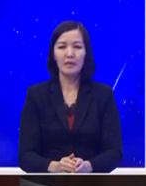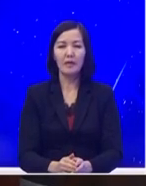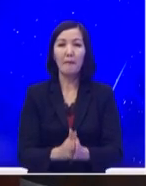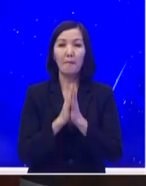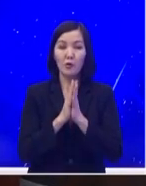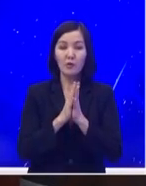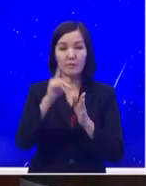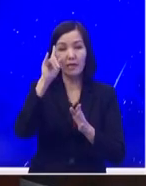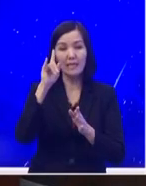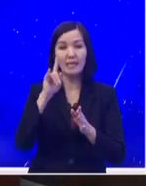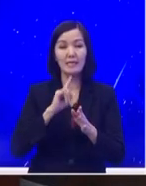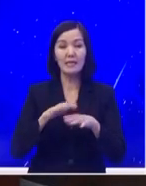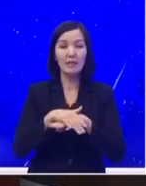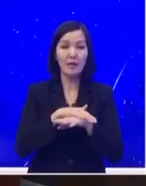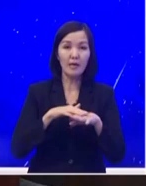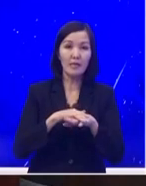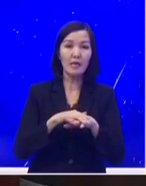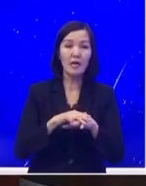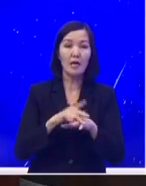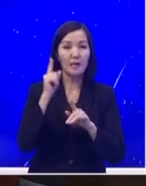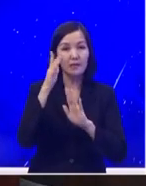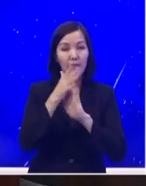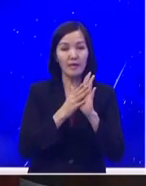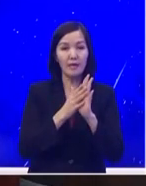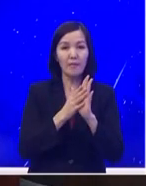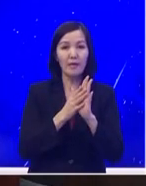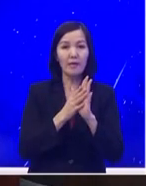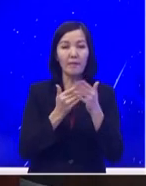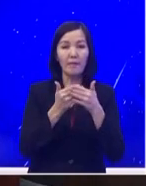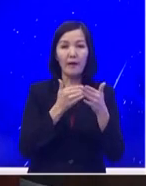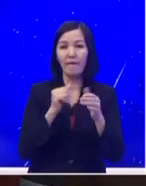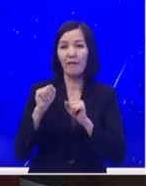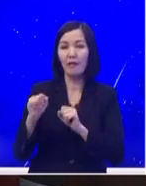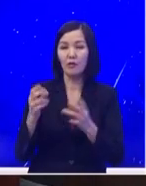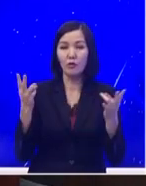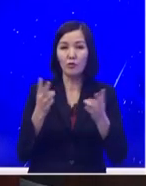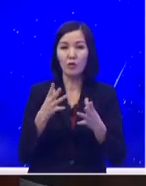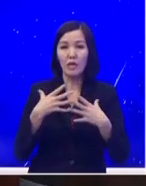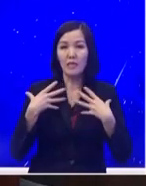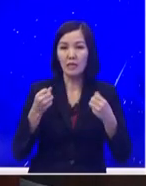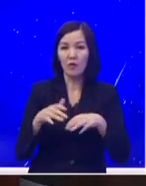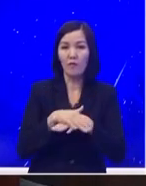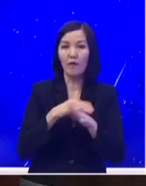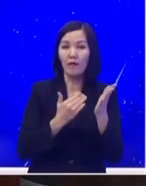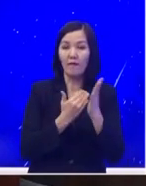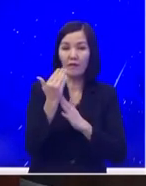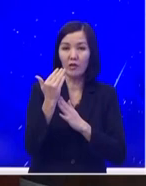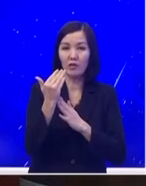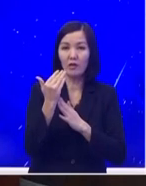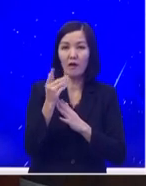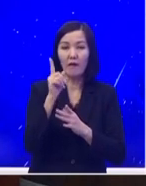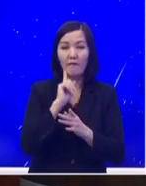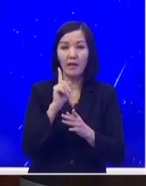Просим казахстанцев отнестись к этому с пониманием. Все меры приняты в профилактических целях. Здоровье нации превыше всего. С